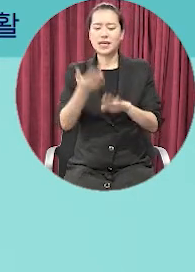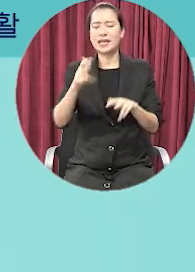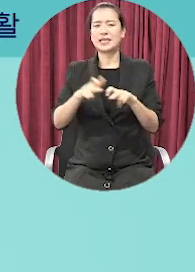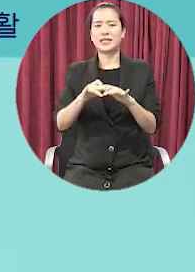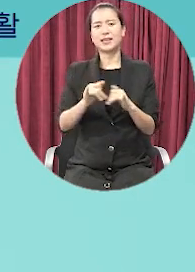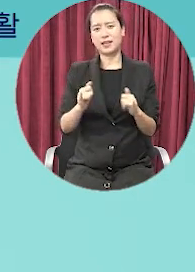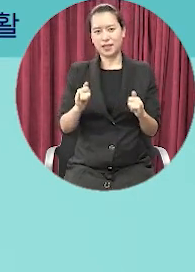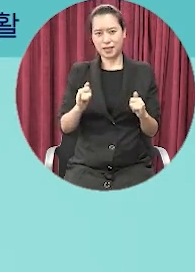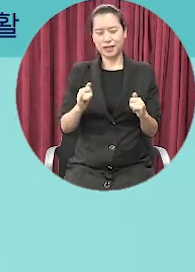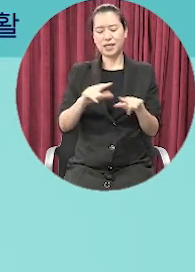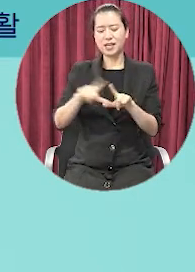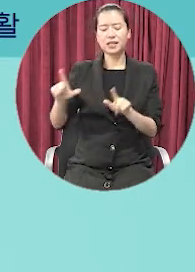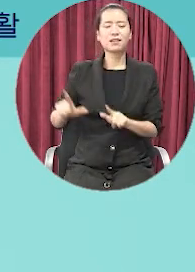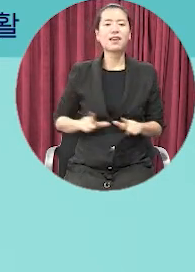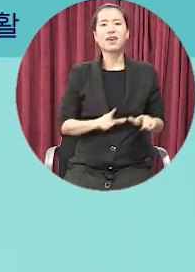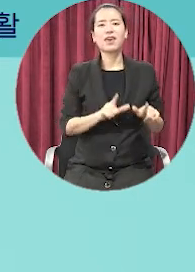장애인들의